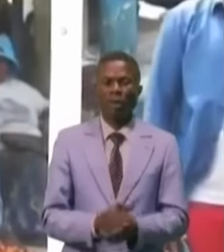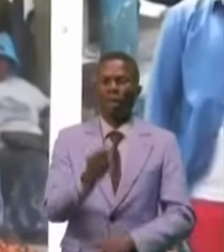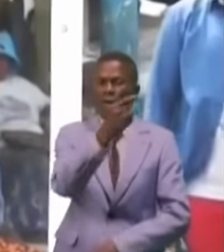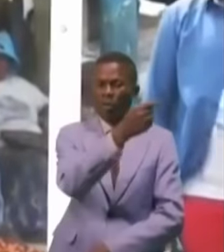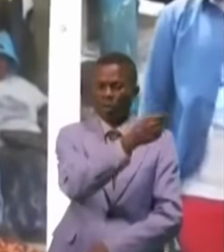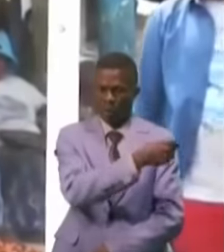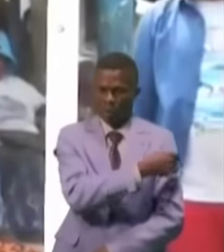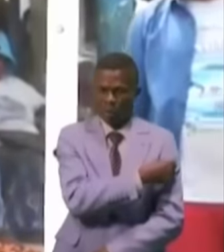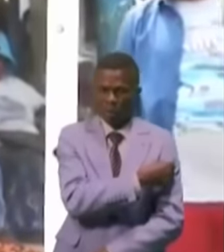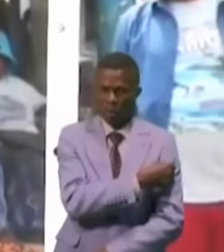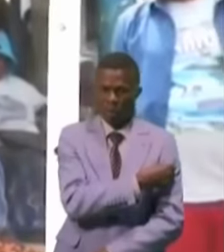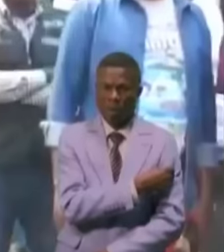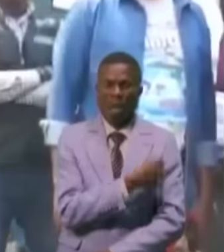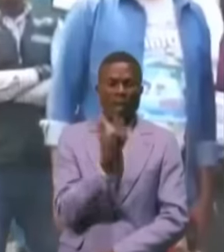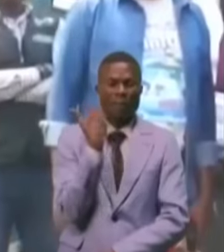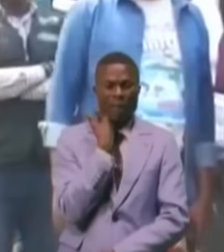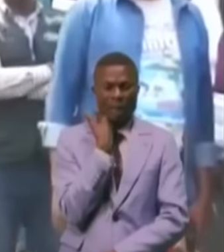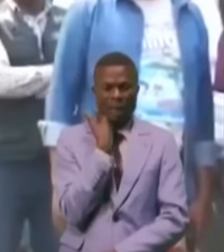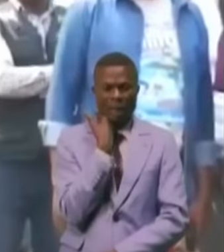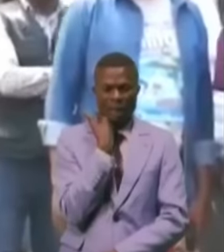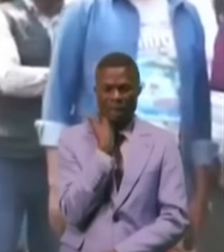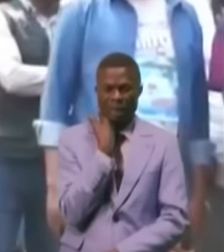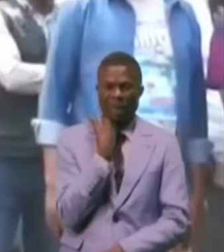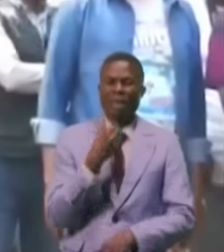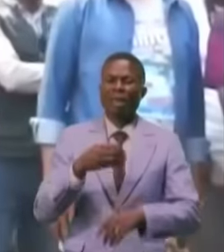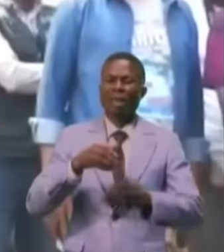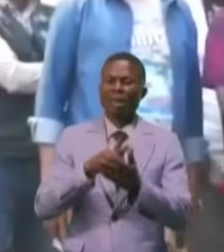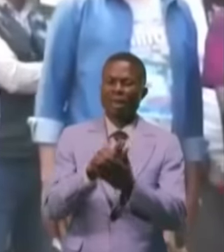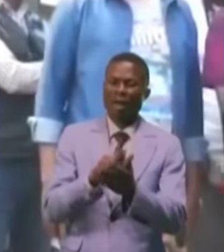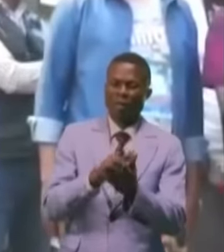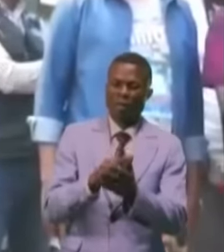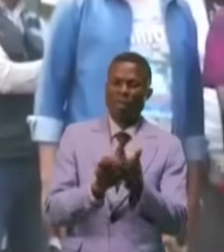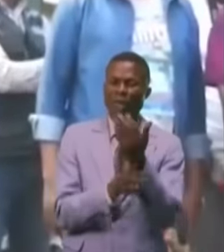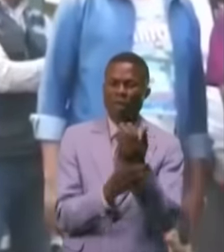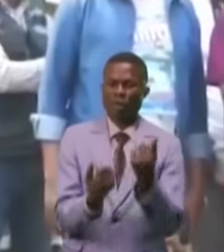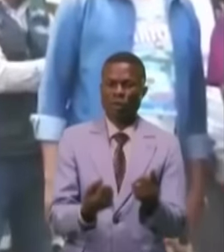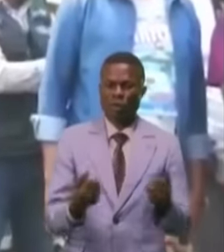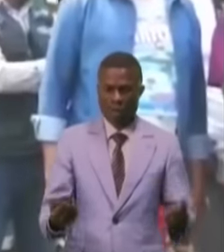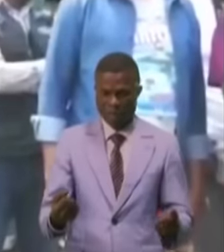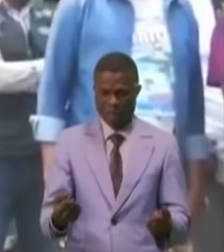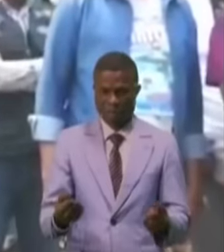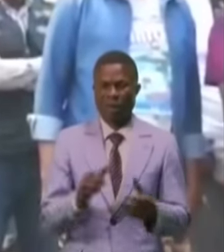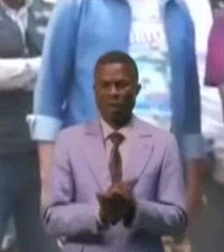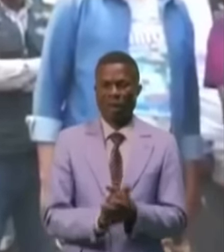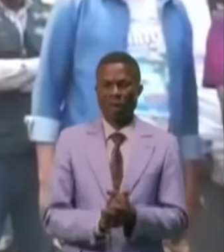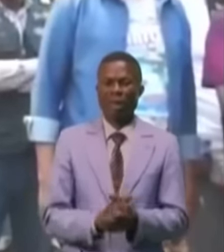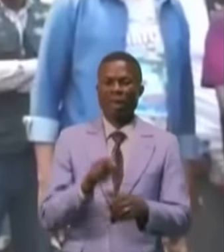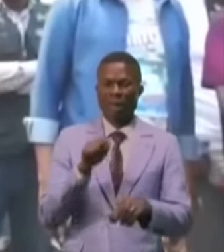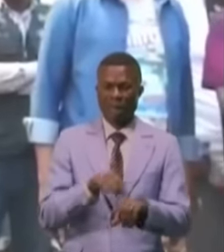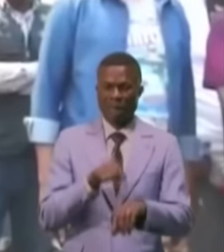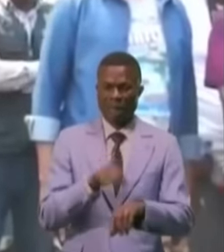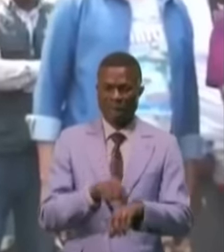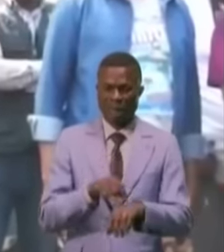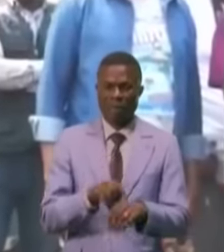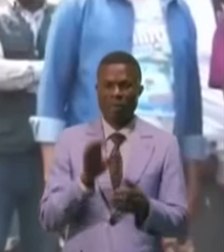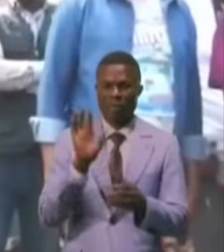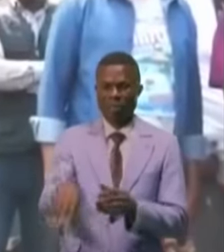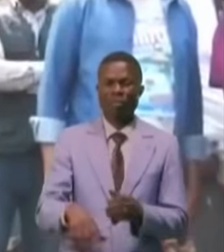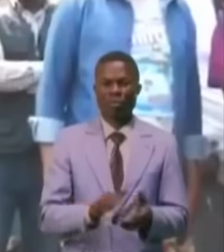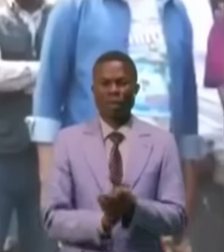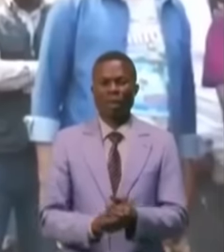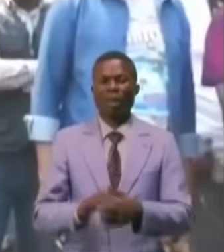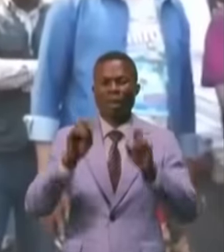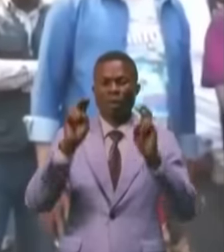a Bouka Bouka. Batouzaba. Que Bandambazi Jedi, Baz Gilumba Iya,